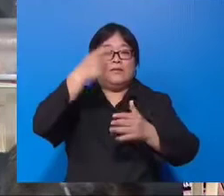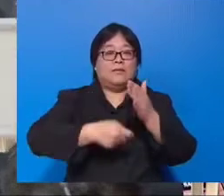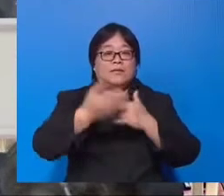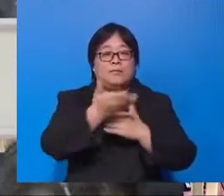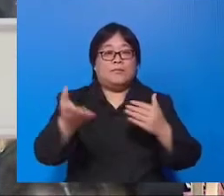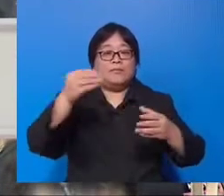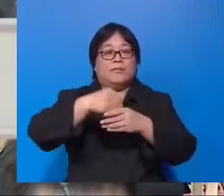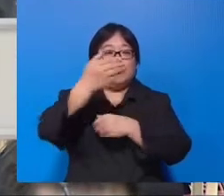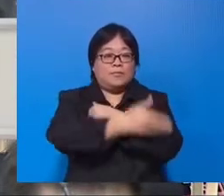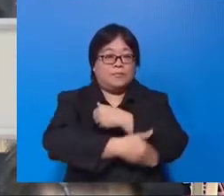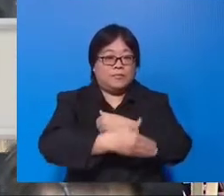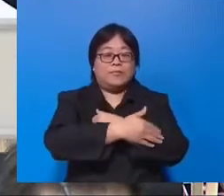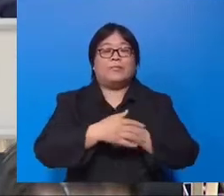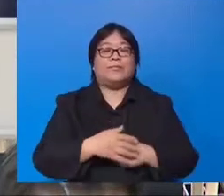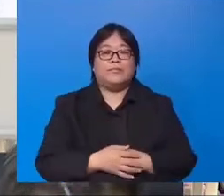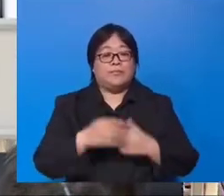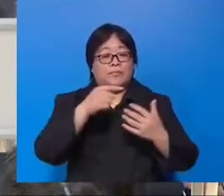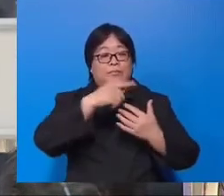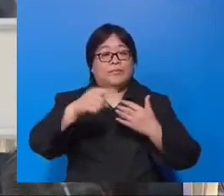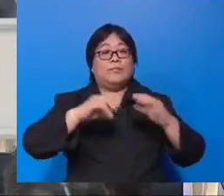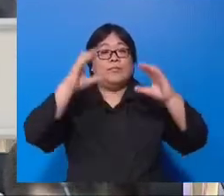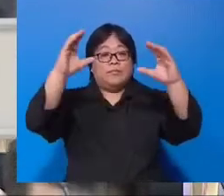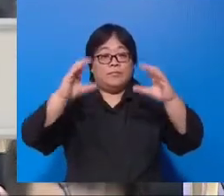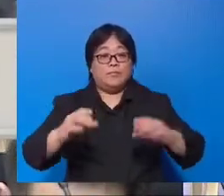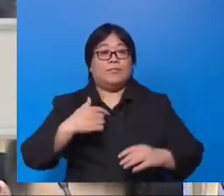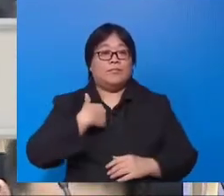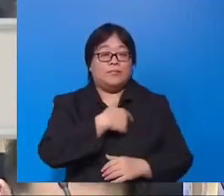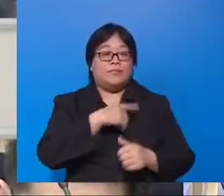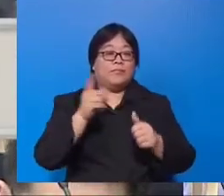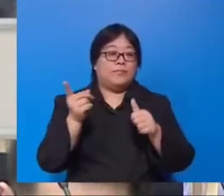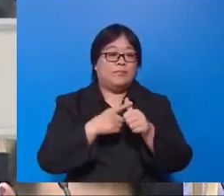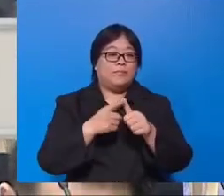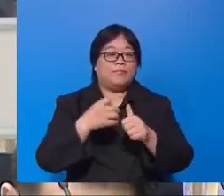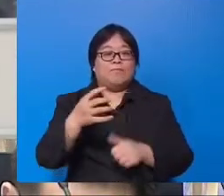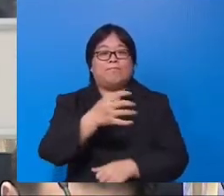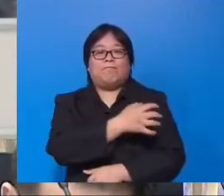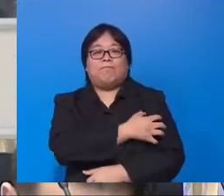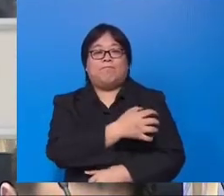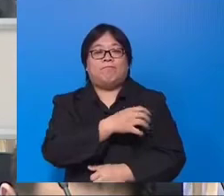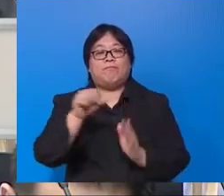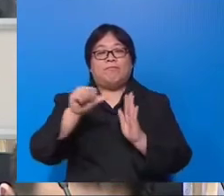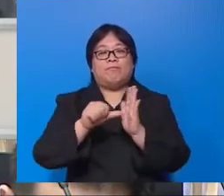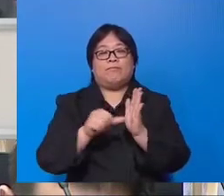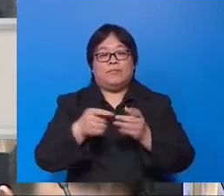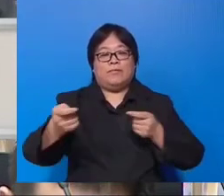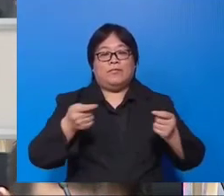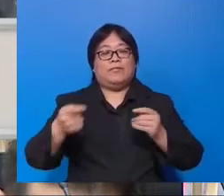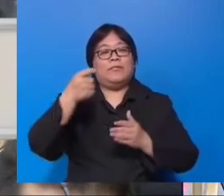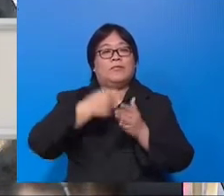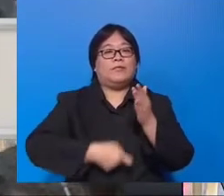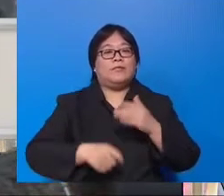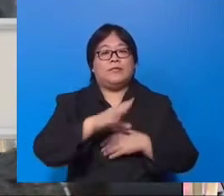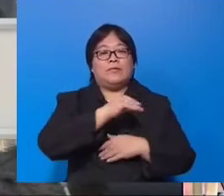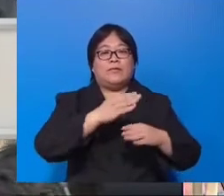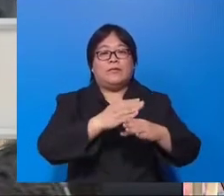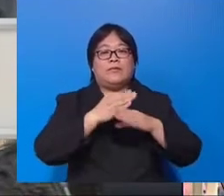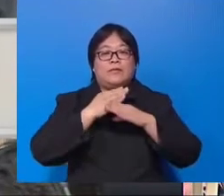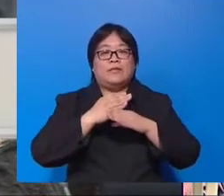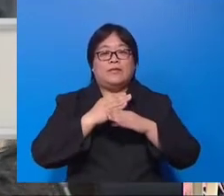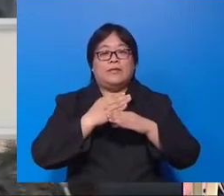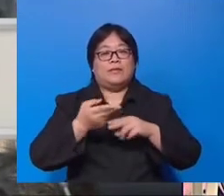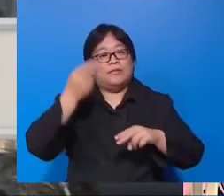negeri antara langkah-langkah yang telah diambil ialah pertama menguak pasukan akta kau HG dan anti